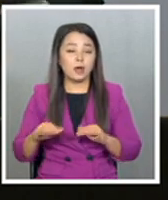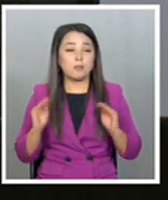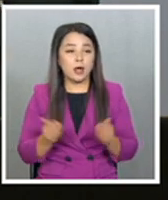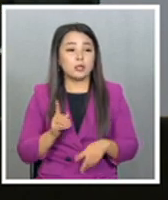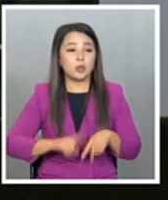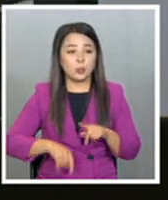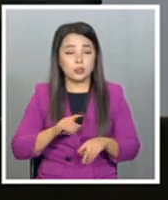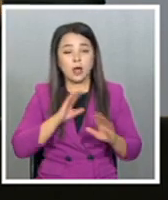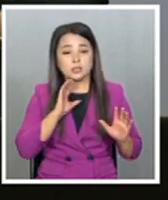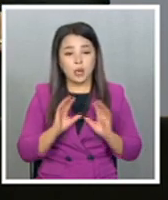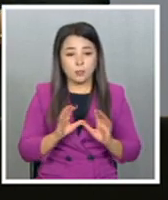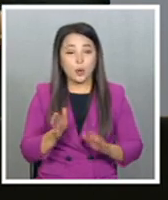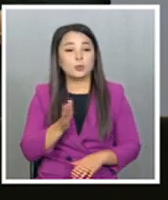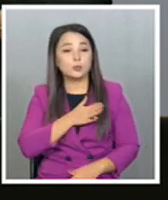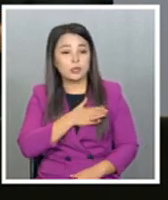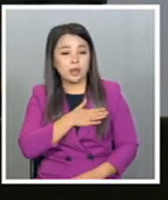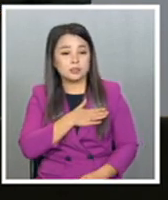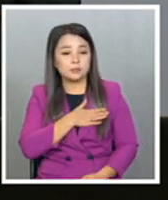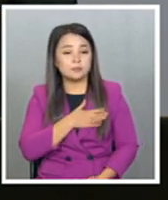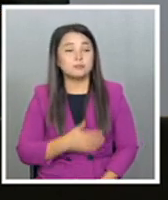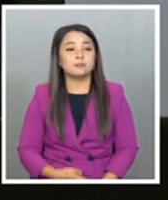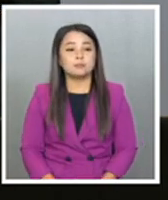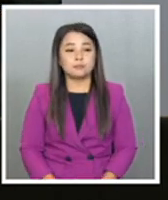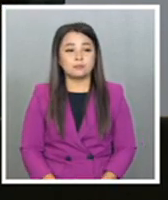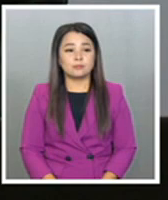родина, забота, душа.